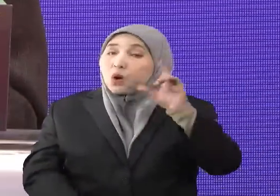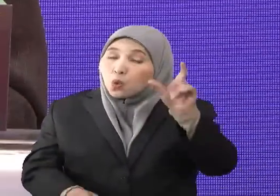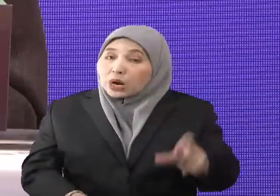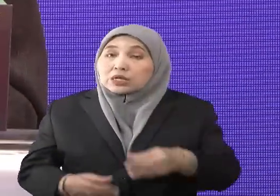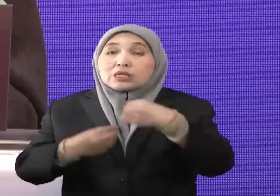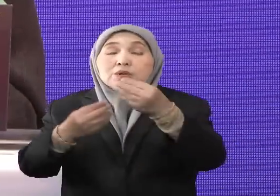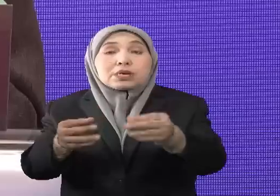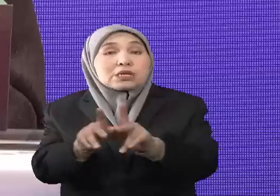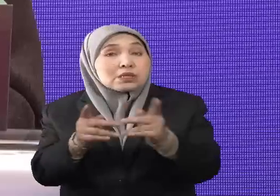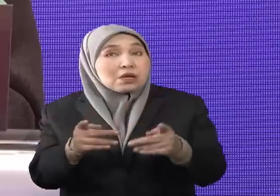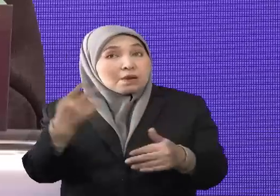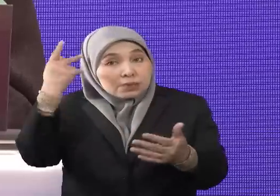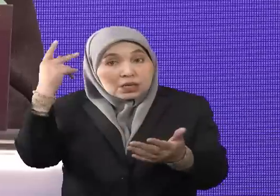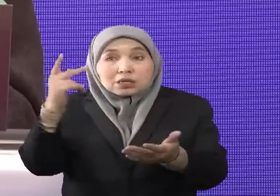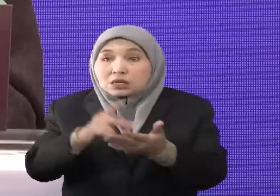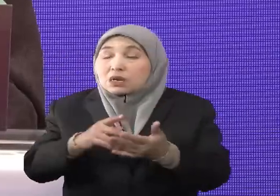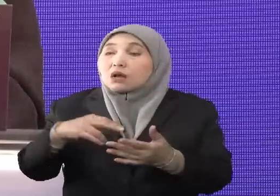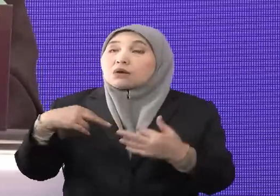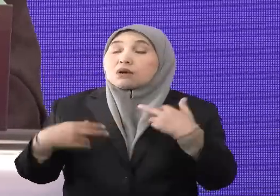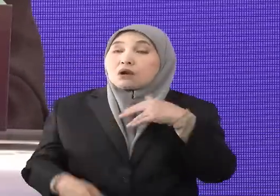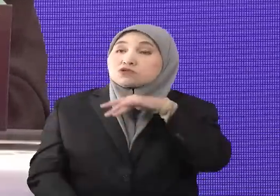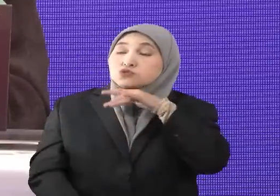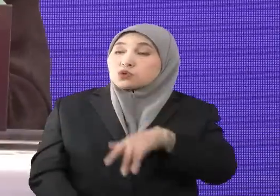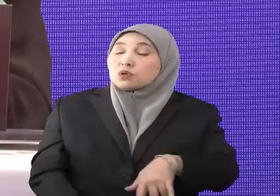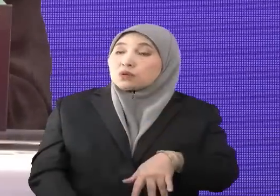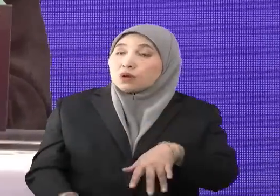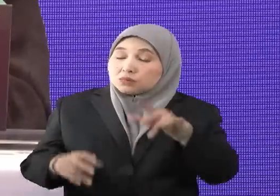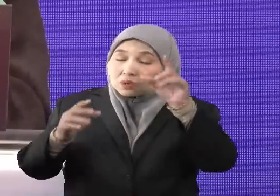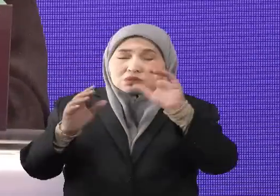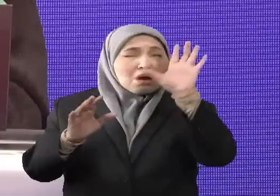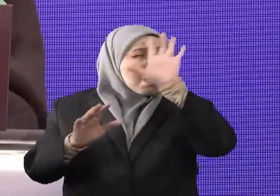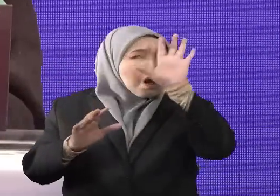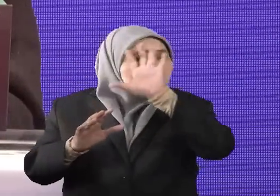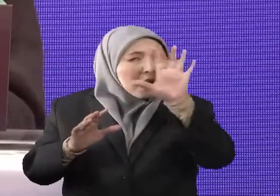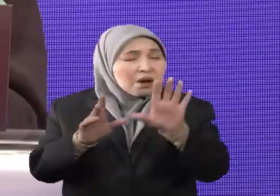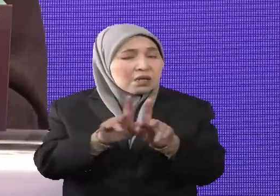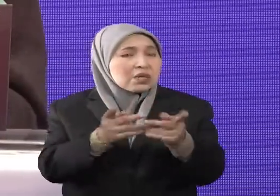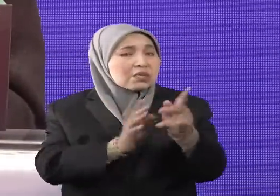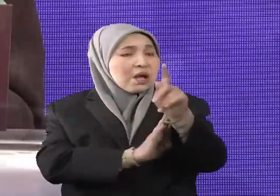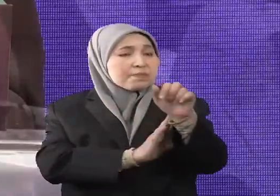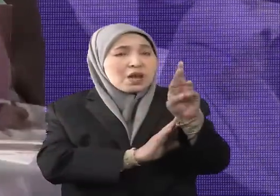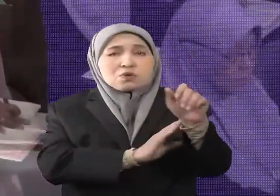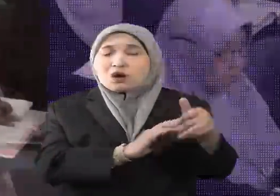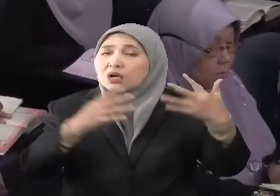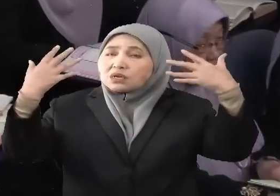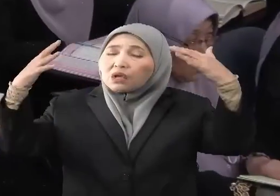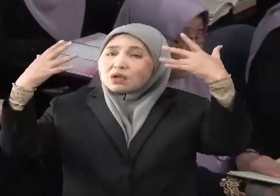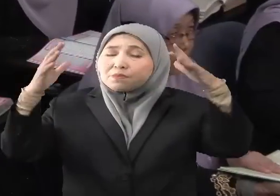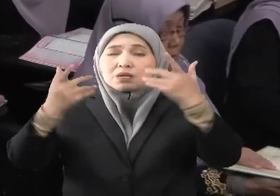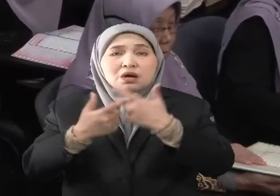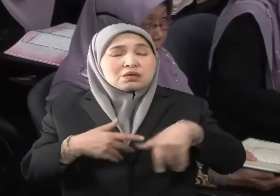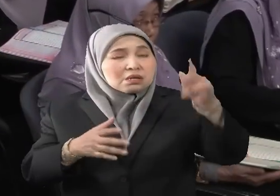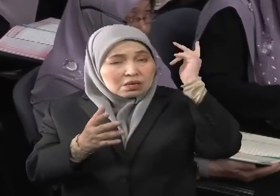dia mengenali Rasulullah berdasarkan description atau gambar dan kita tawuran ini lebih hebat daripada mereka